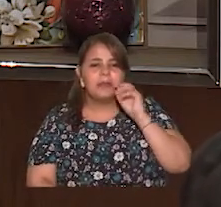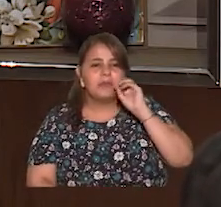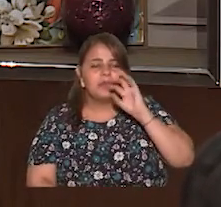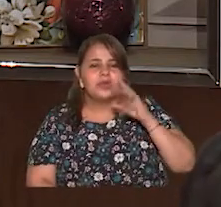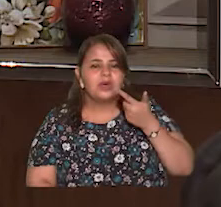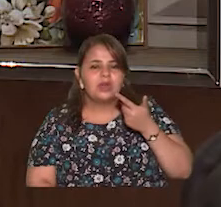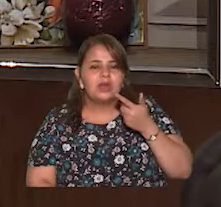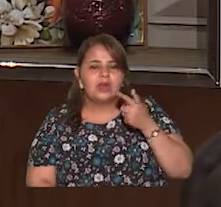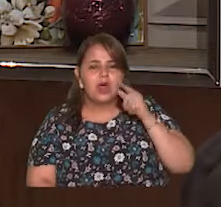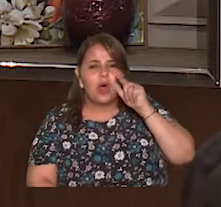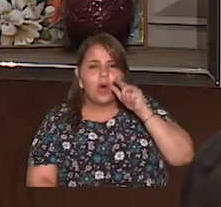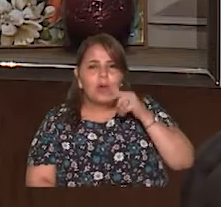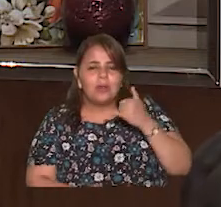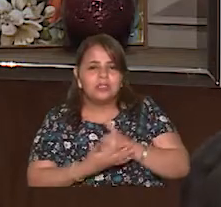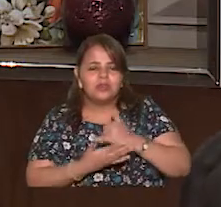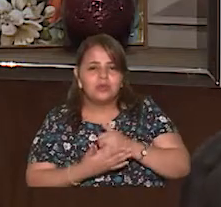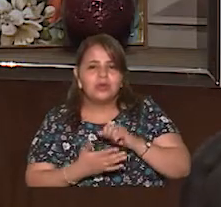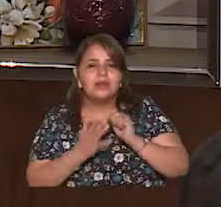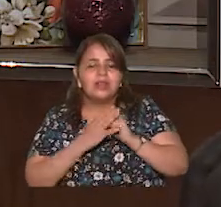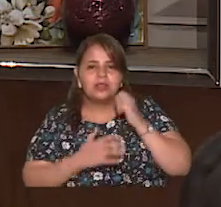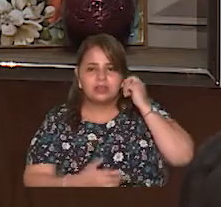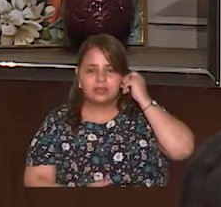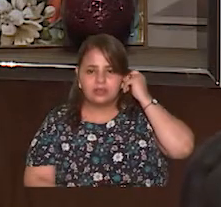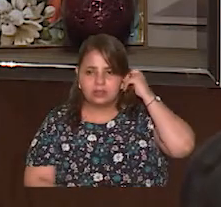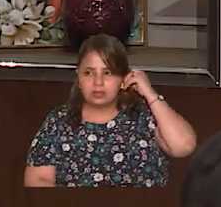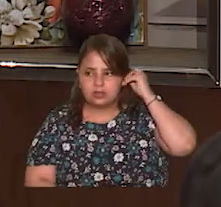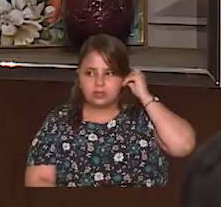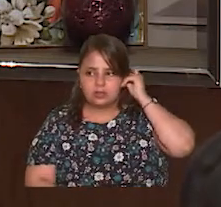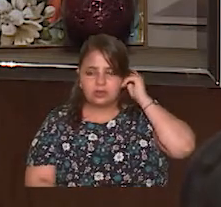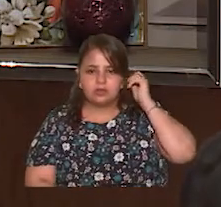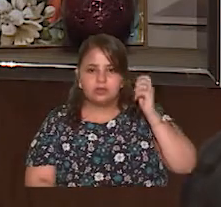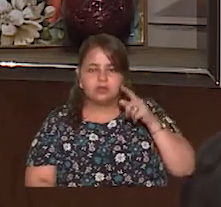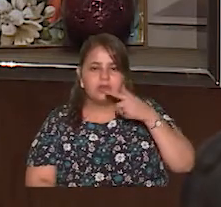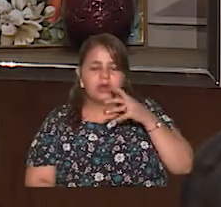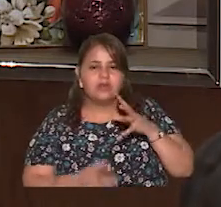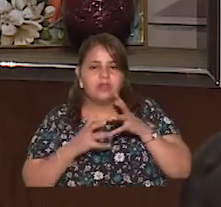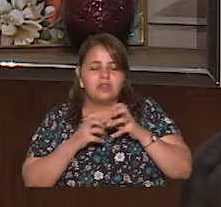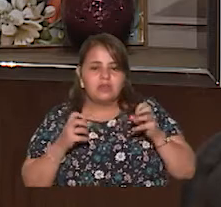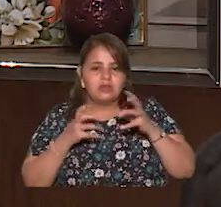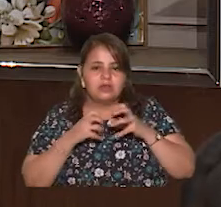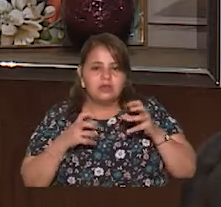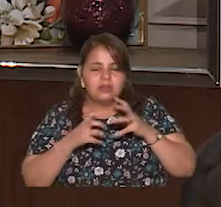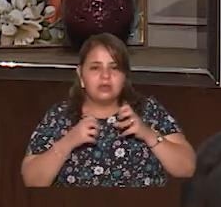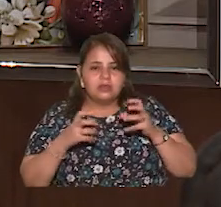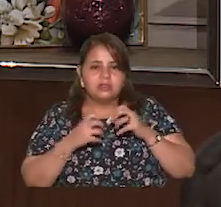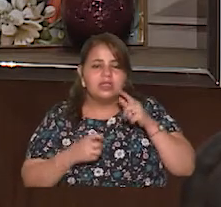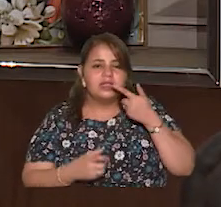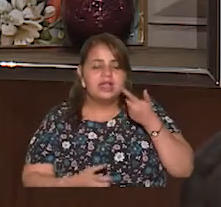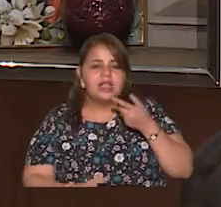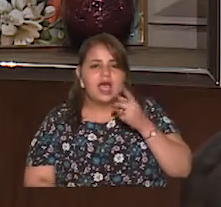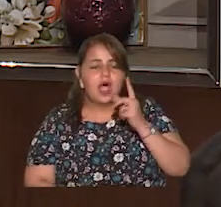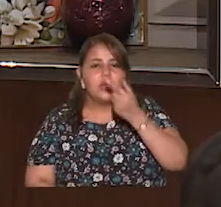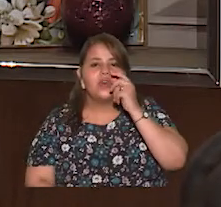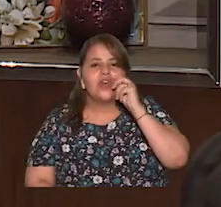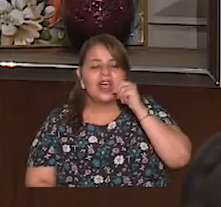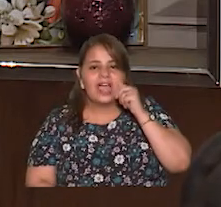رب البيت. في الحالة دي لو فسرنا أو جينا نتكلم عن موقف آدم